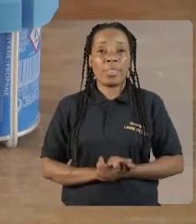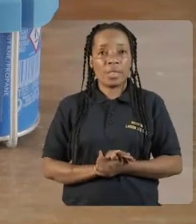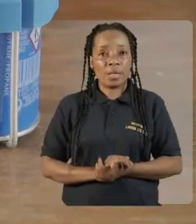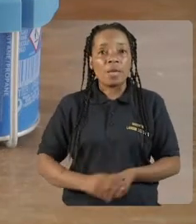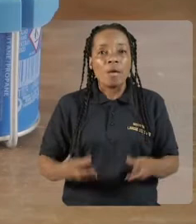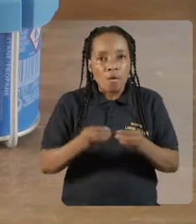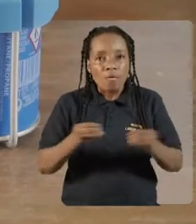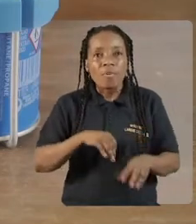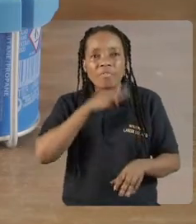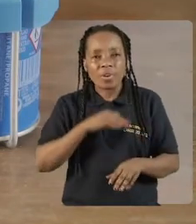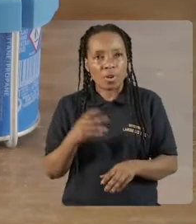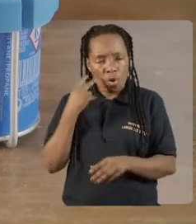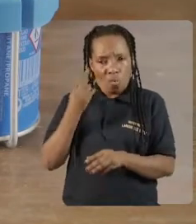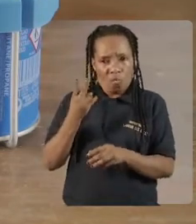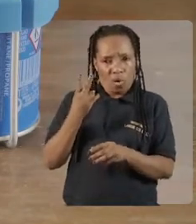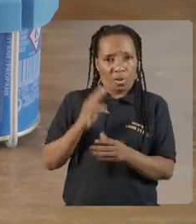étincelles.